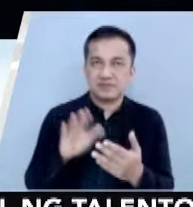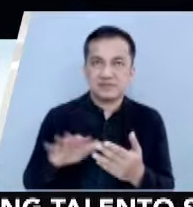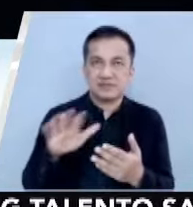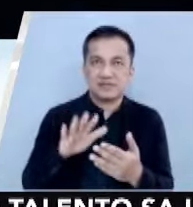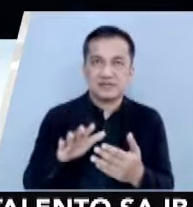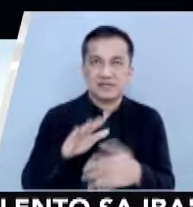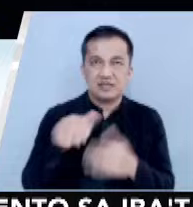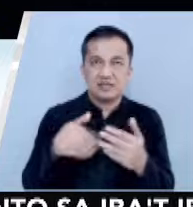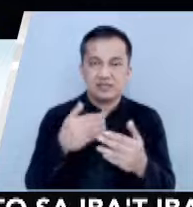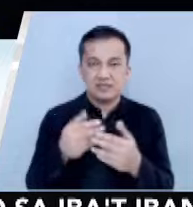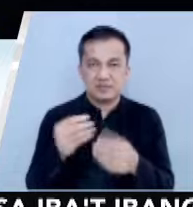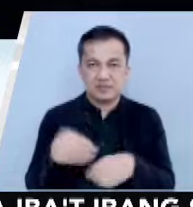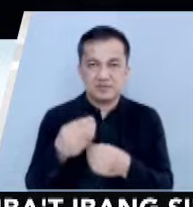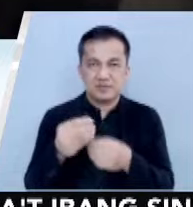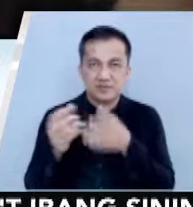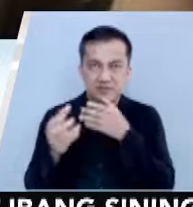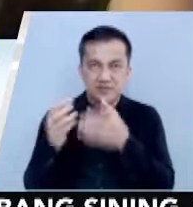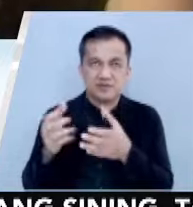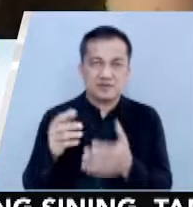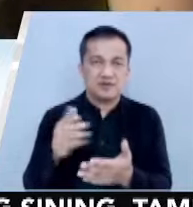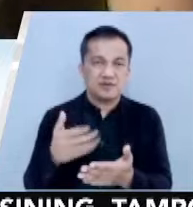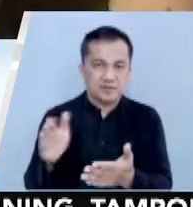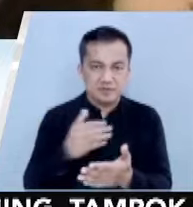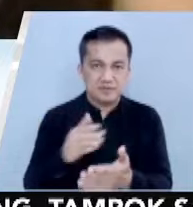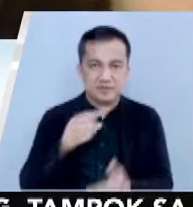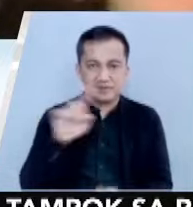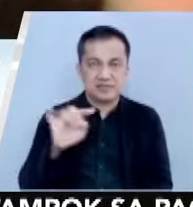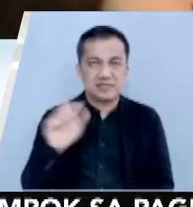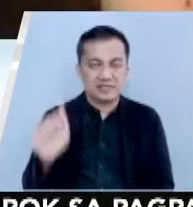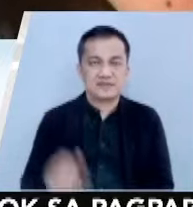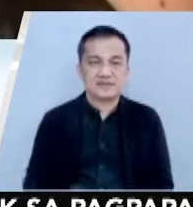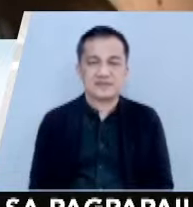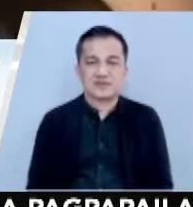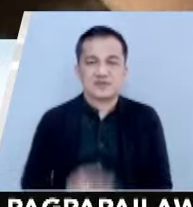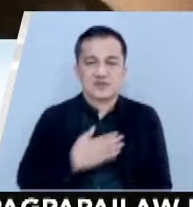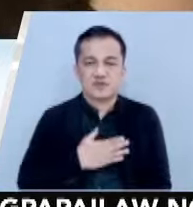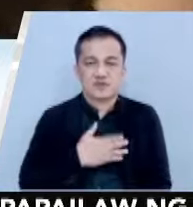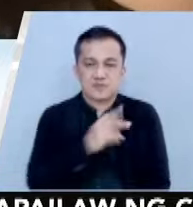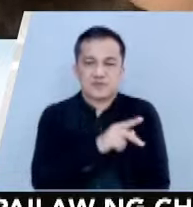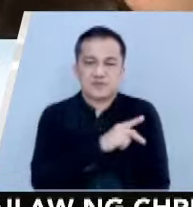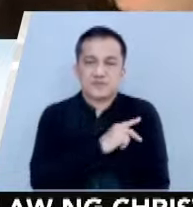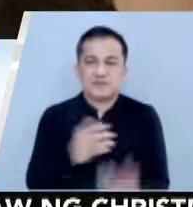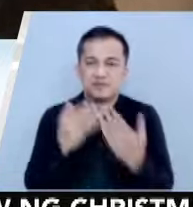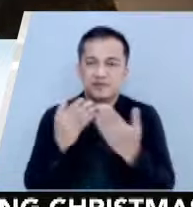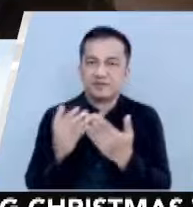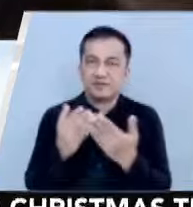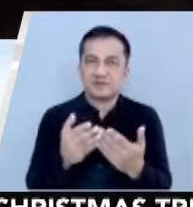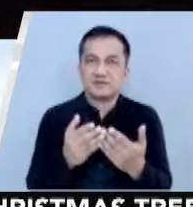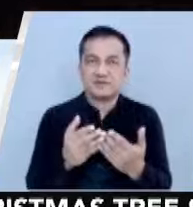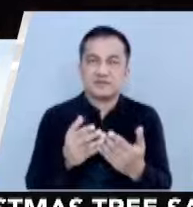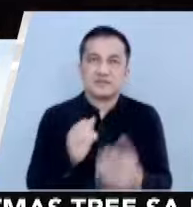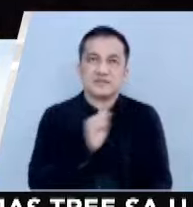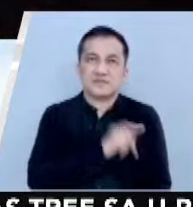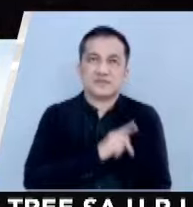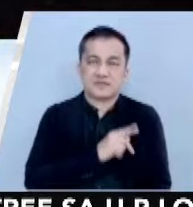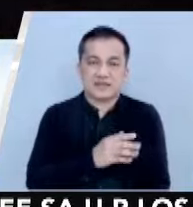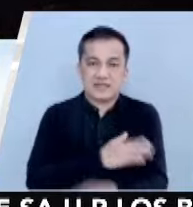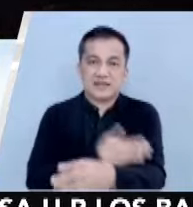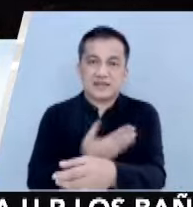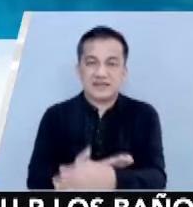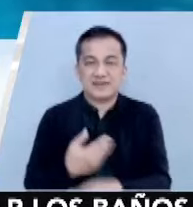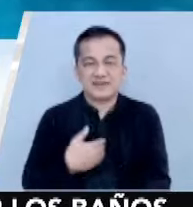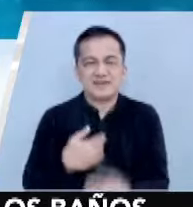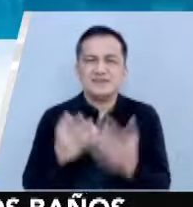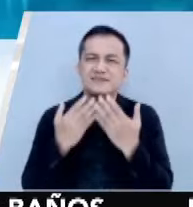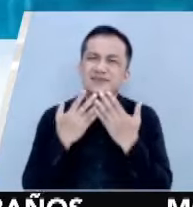comments sa performance video ni Zia. Gusto ko talaga na personal na magpasalamat sa lahat na nakaka-appreciate sa anak ko. Maraming maraming salamat sa